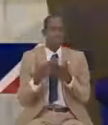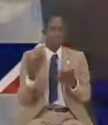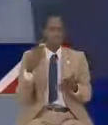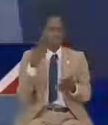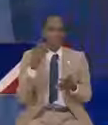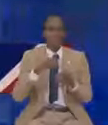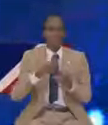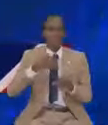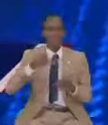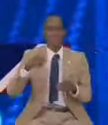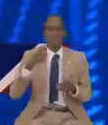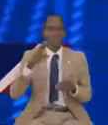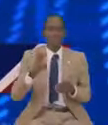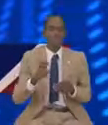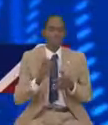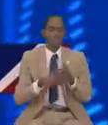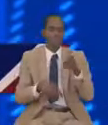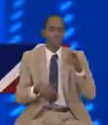29